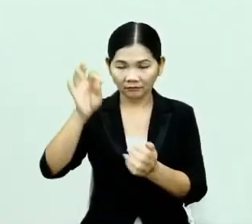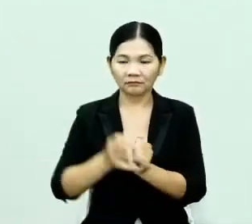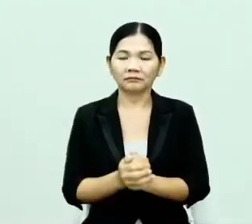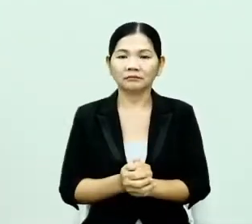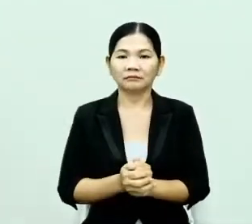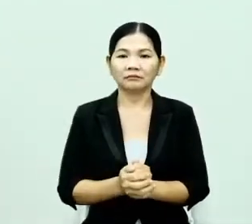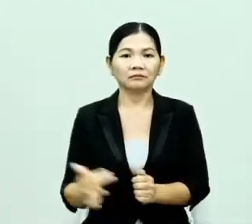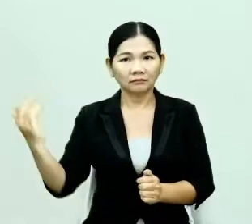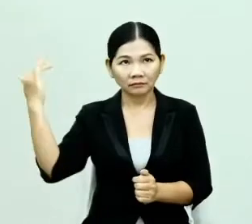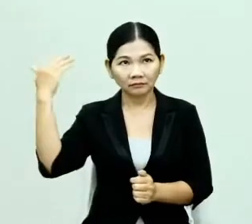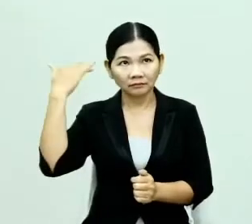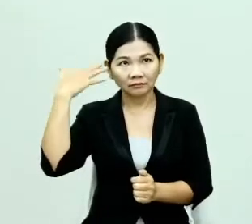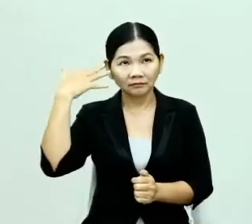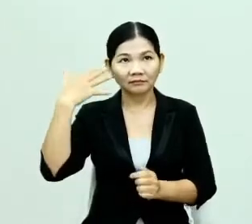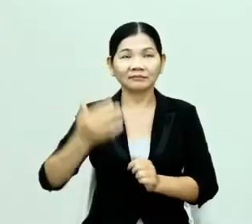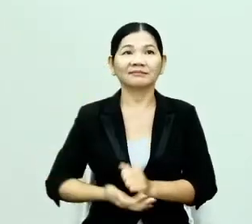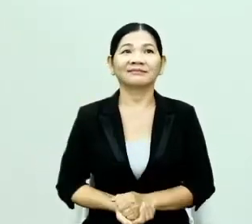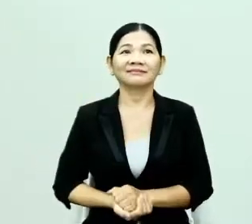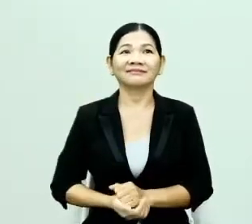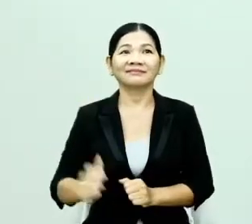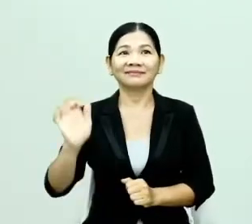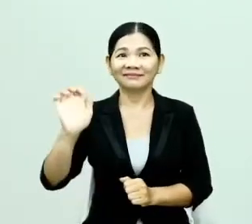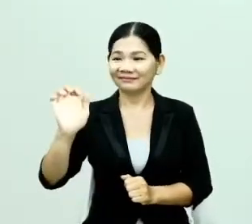ចាបមានសូដើមច